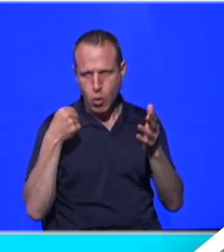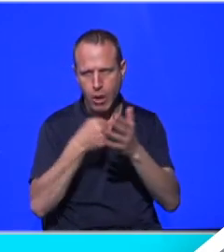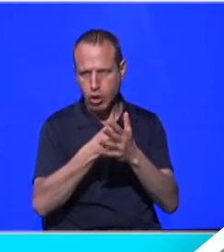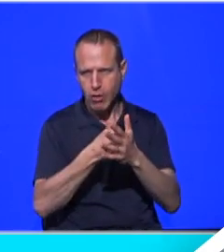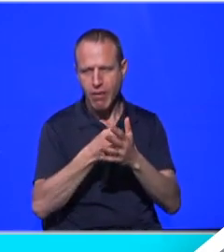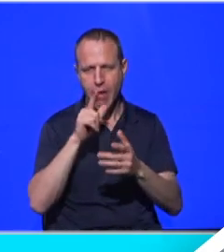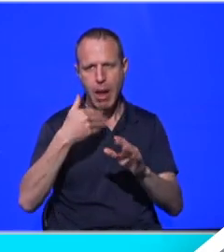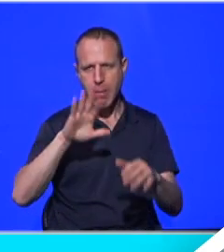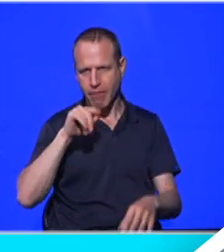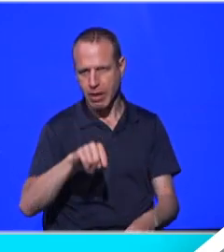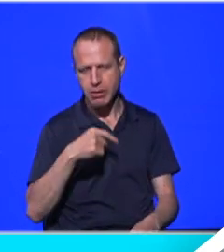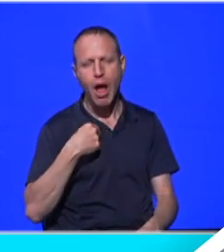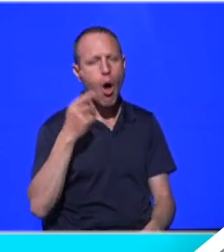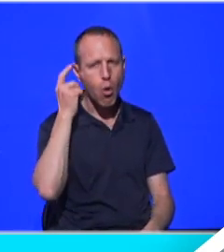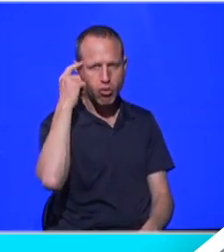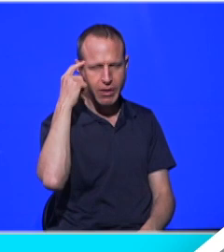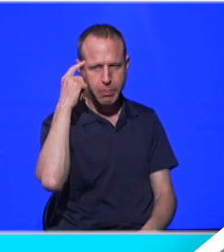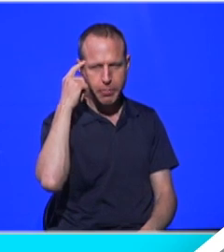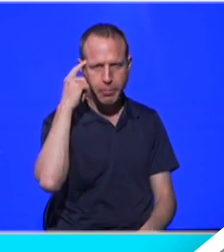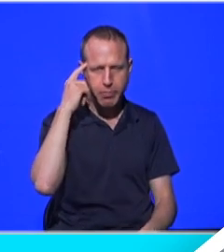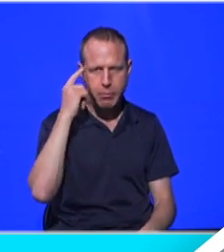לזה, אנחנו סבורים